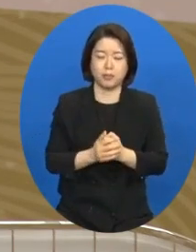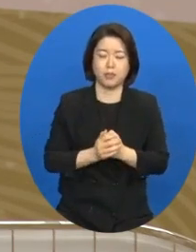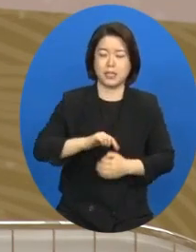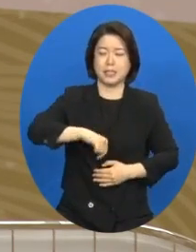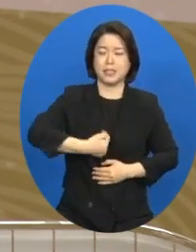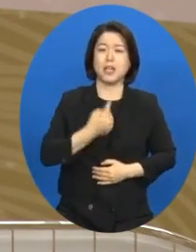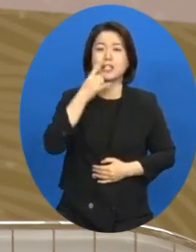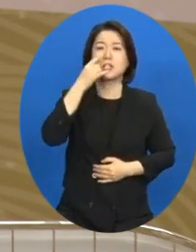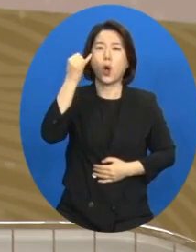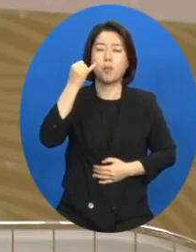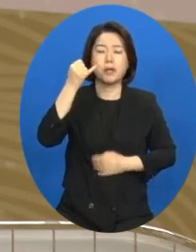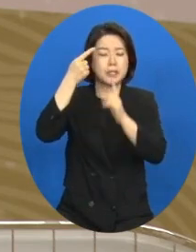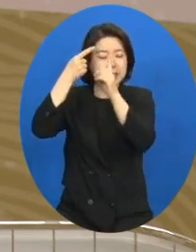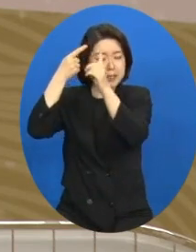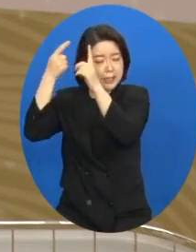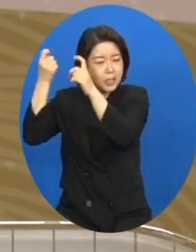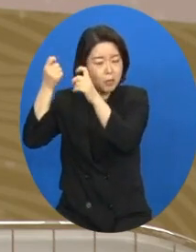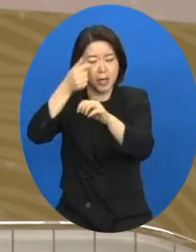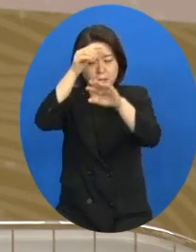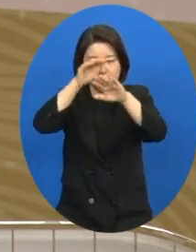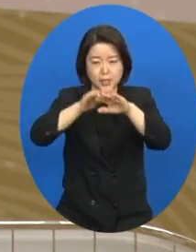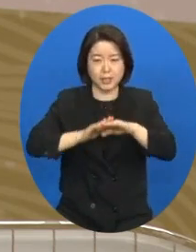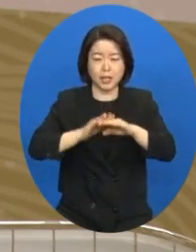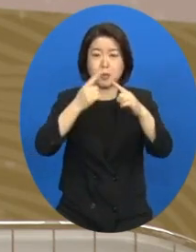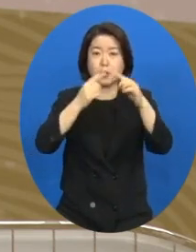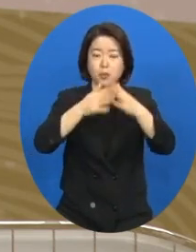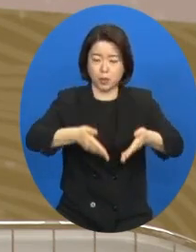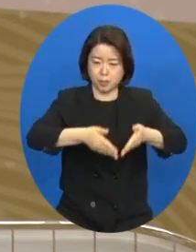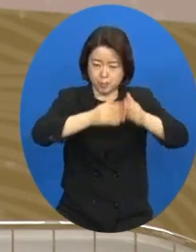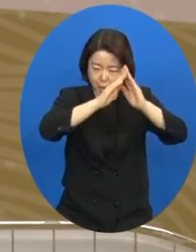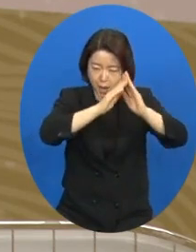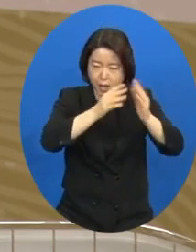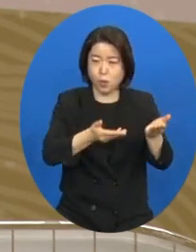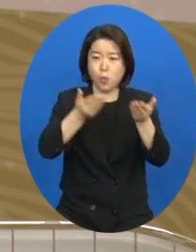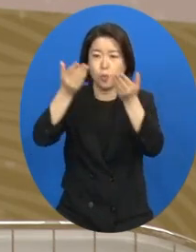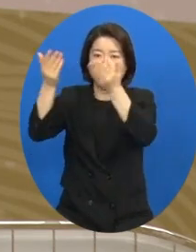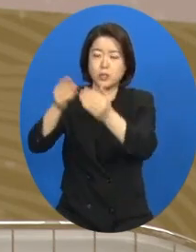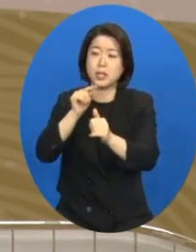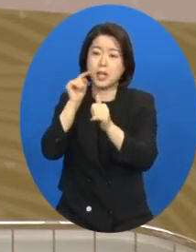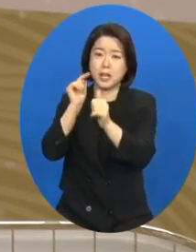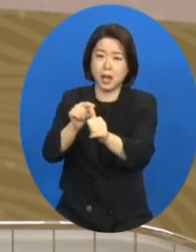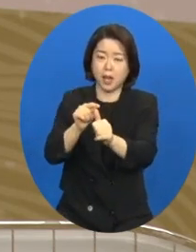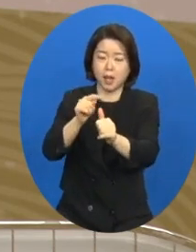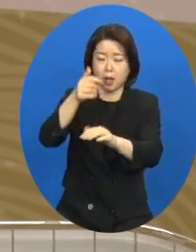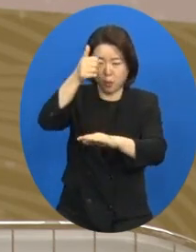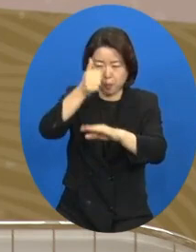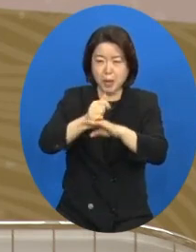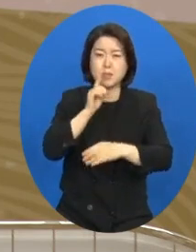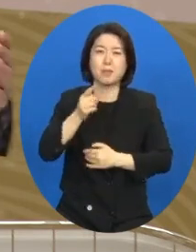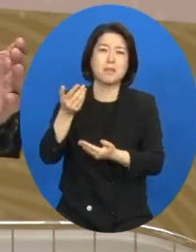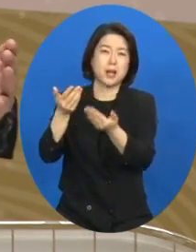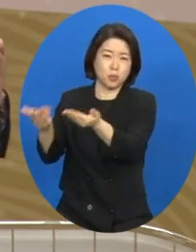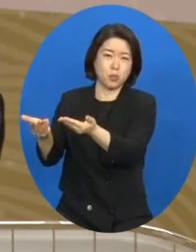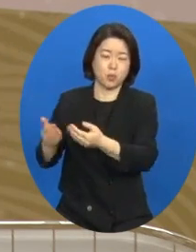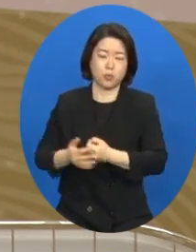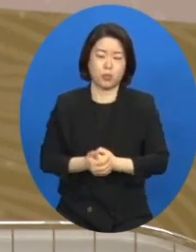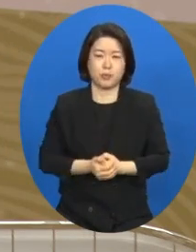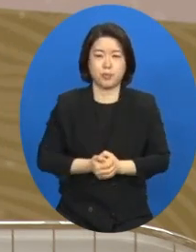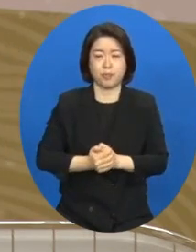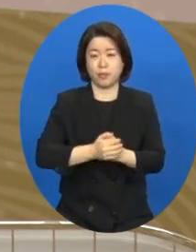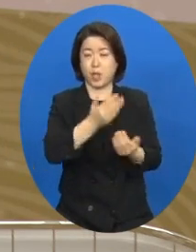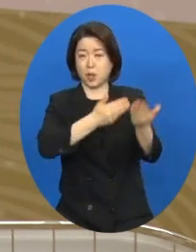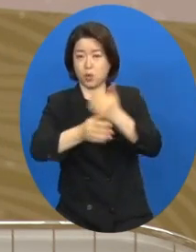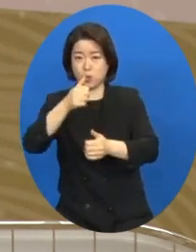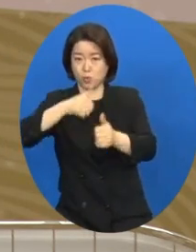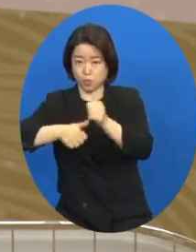기르는 예배당을 1 건축에서 봉헌 알아 그런 유언을 합니다 그래서 그 후손들이 그